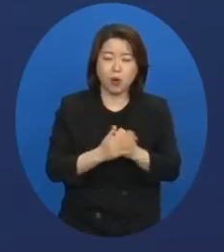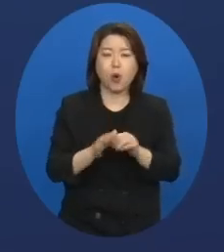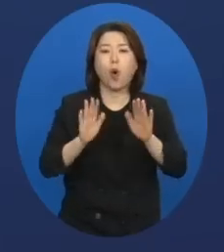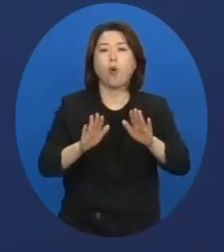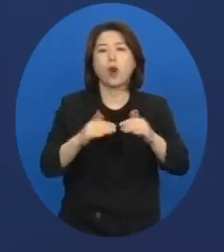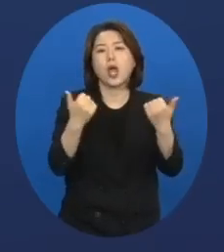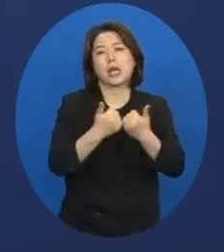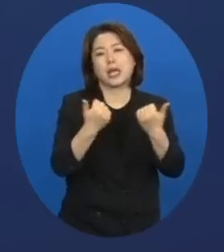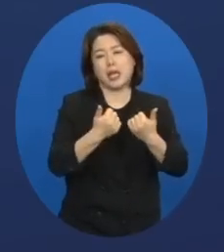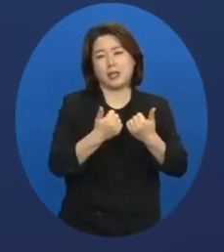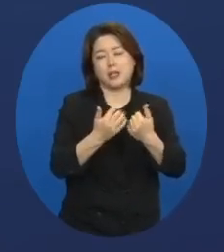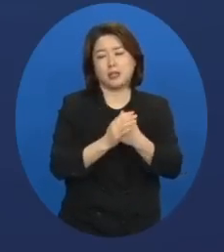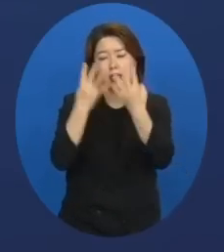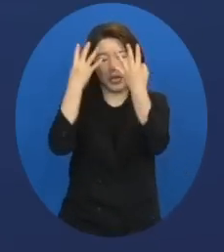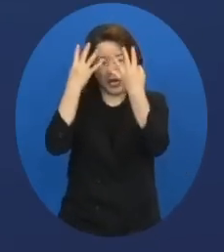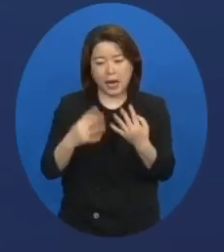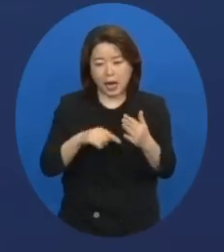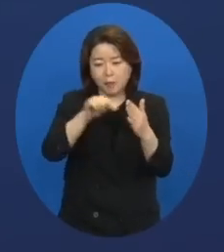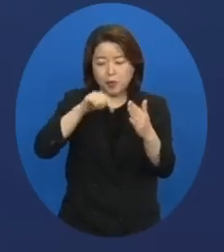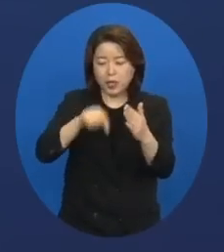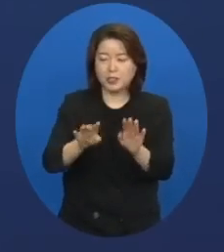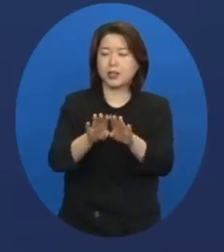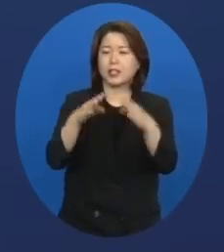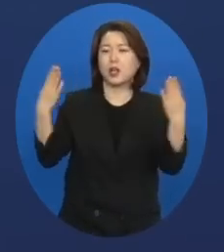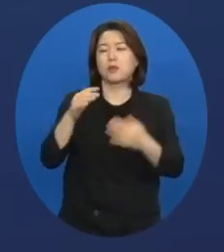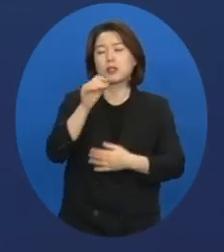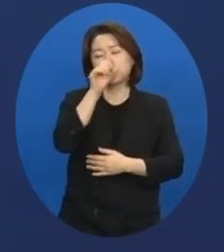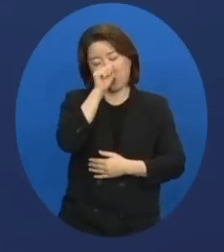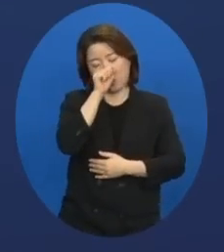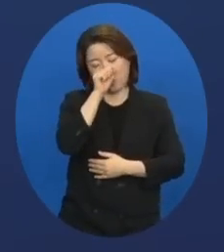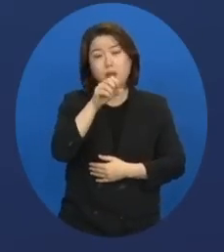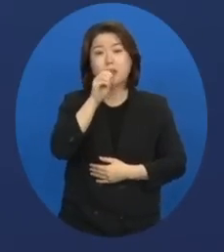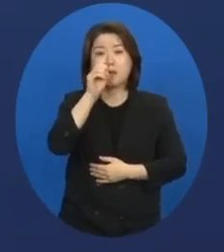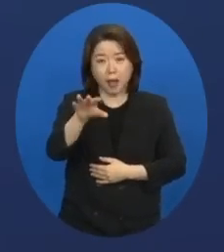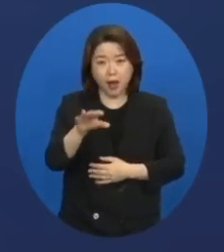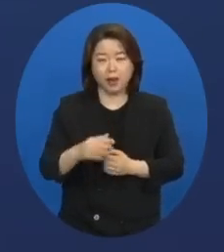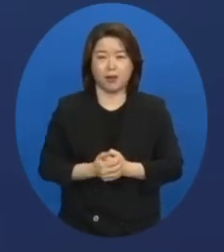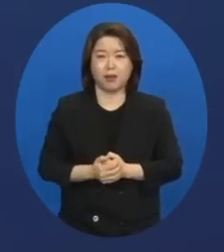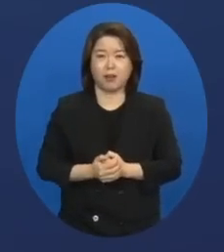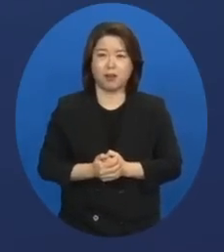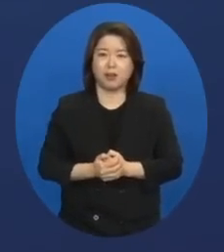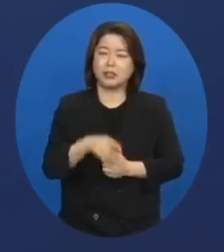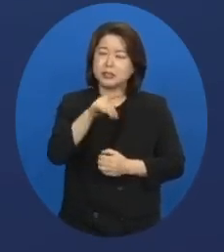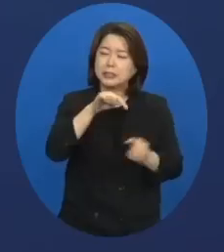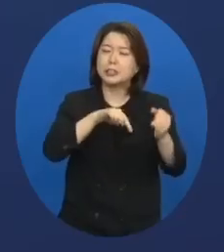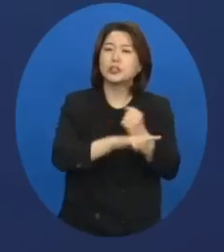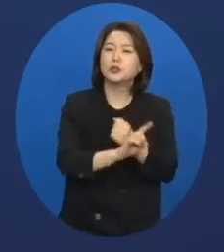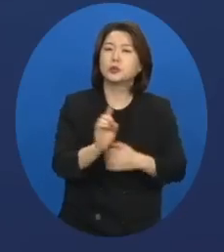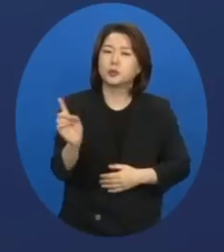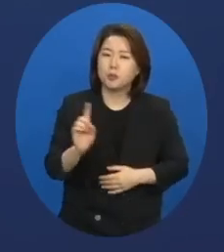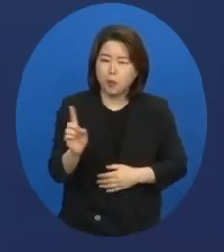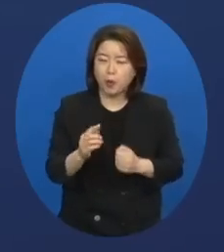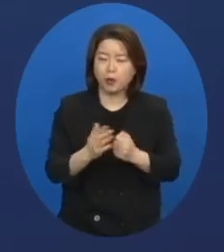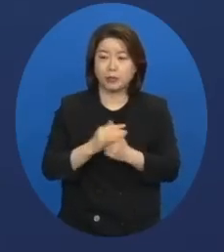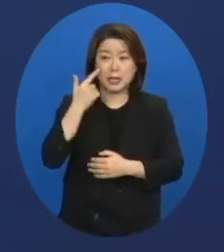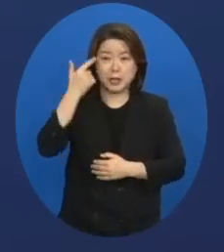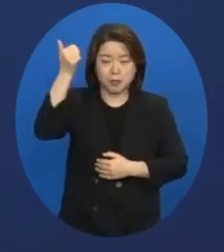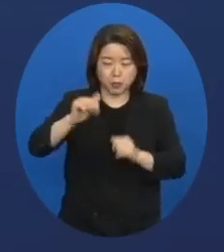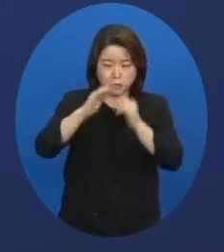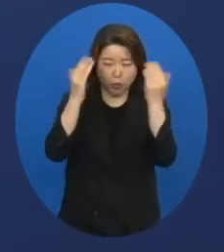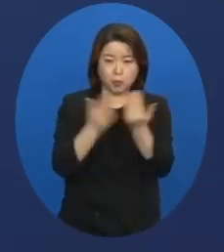지방회는 감옥에서 개회하면 좋겠다 하니 이렇게 말한 까닭이 목사가